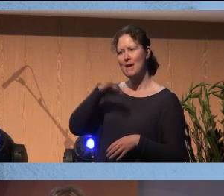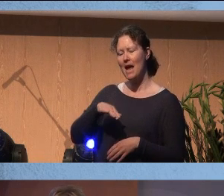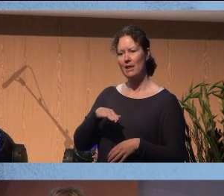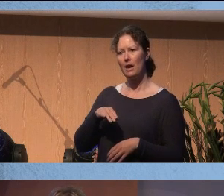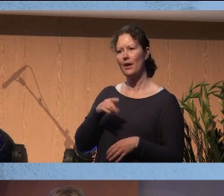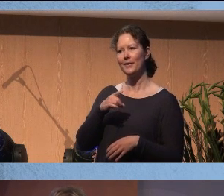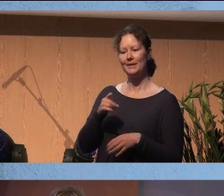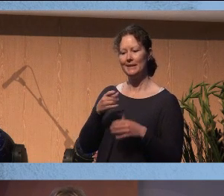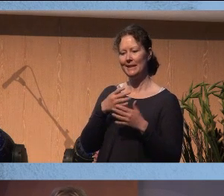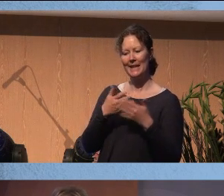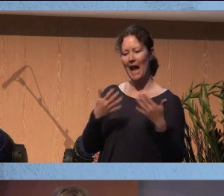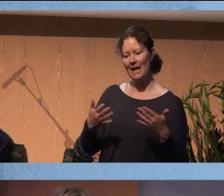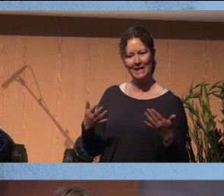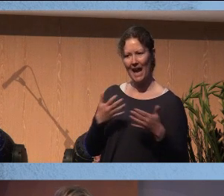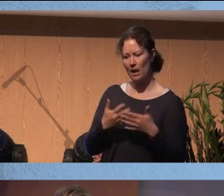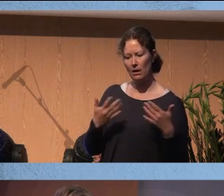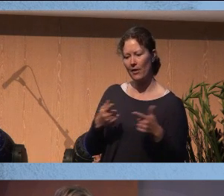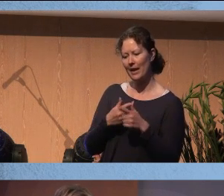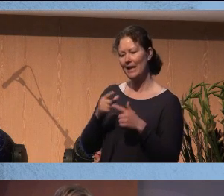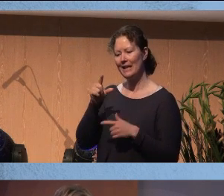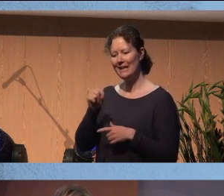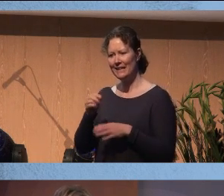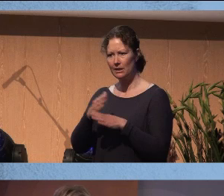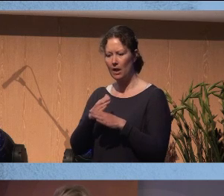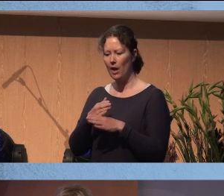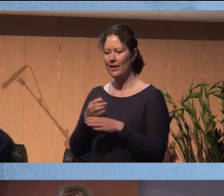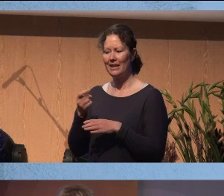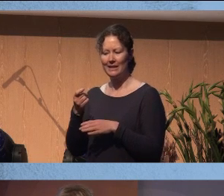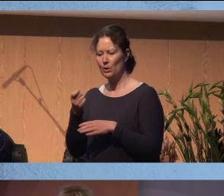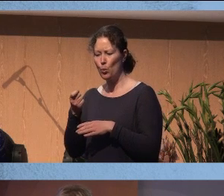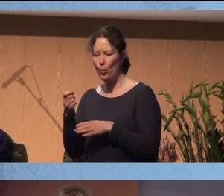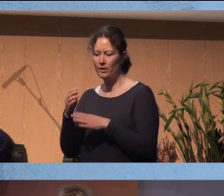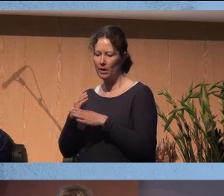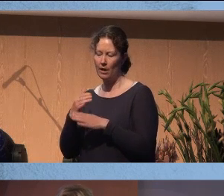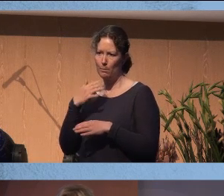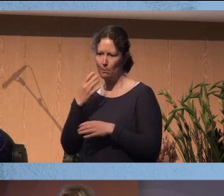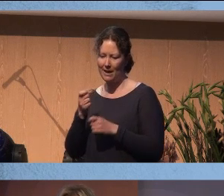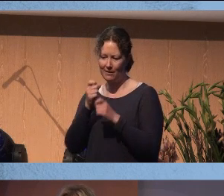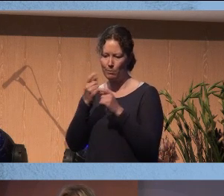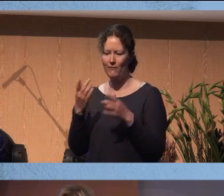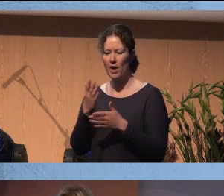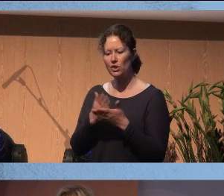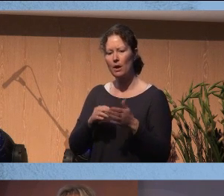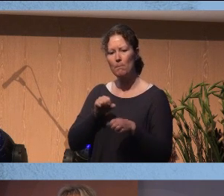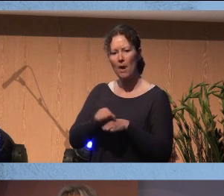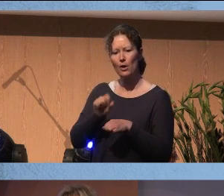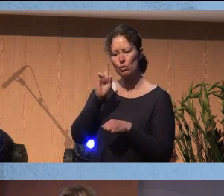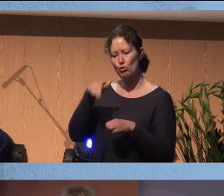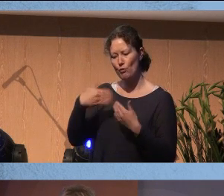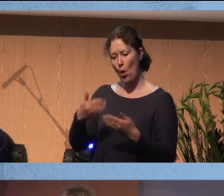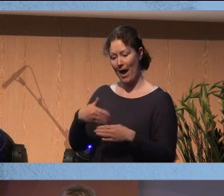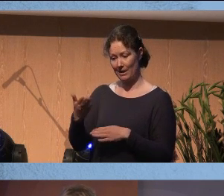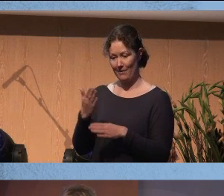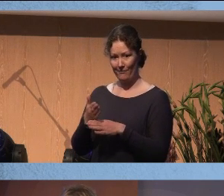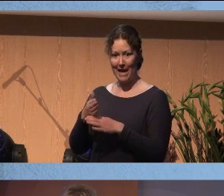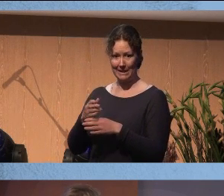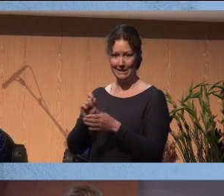hele tatt, I liten grad eller I noen grad ble informert om hvilke plager de kunne regne med å få I tiden etter